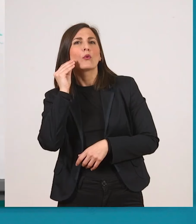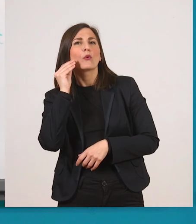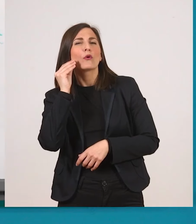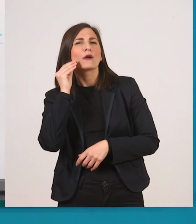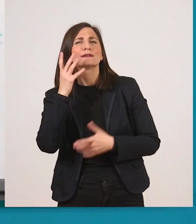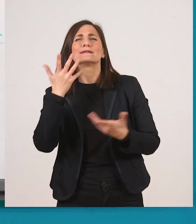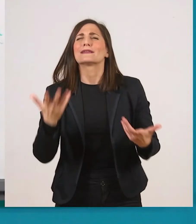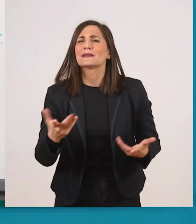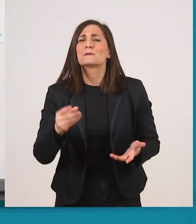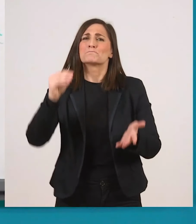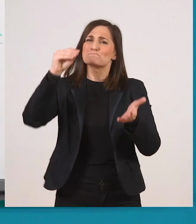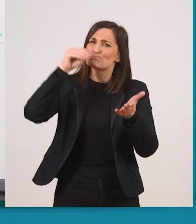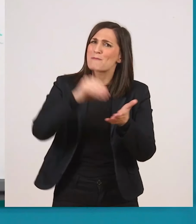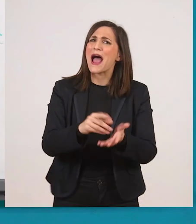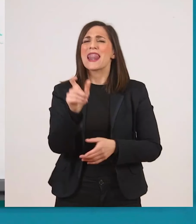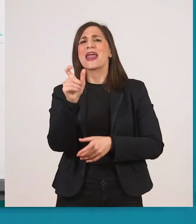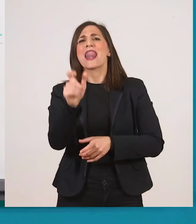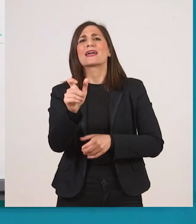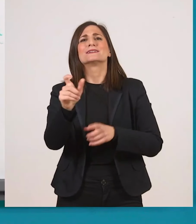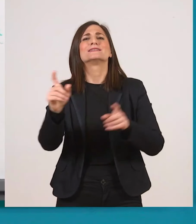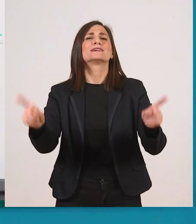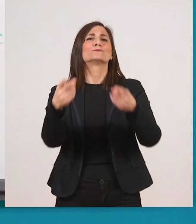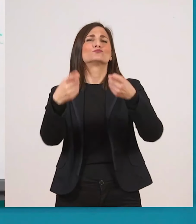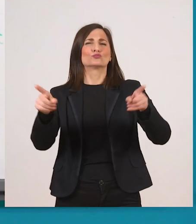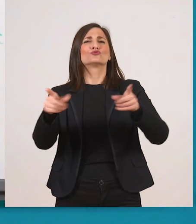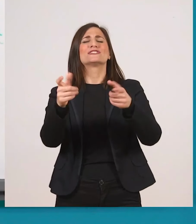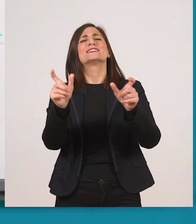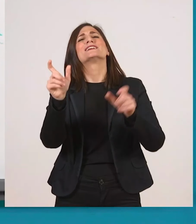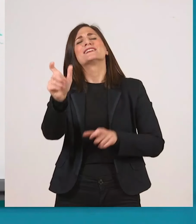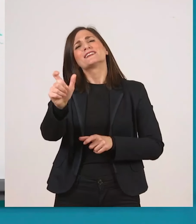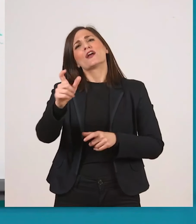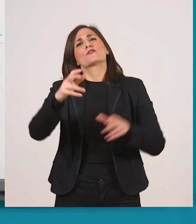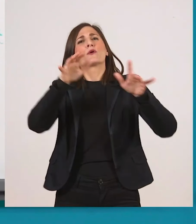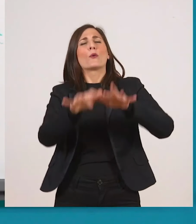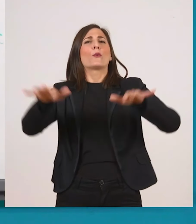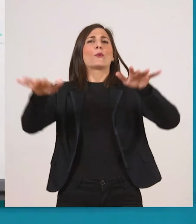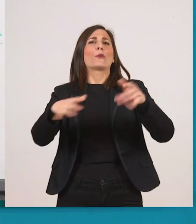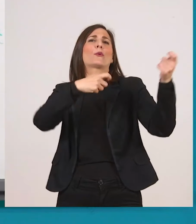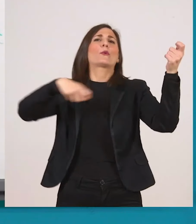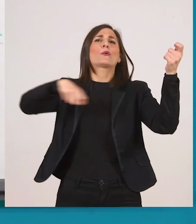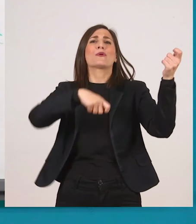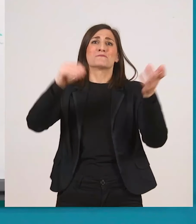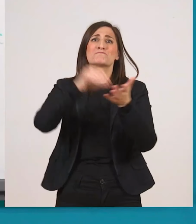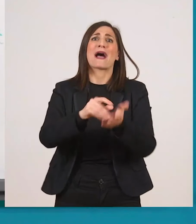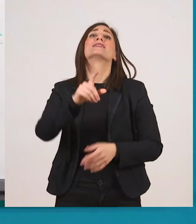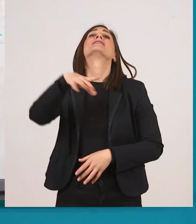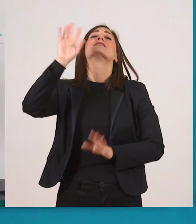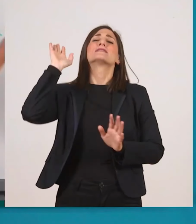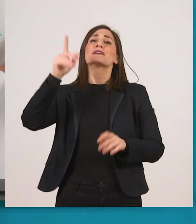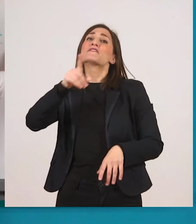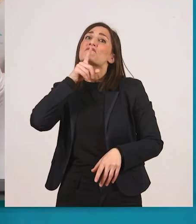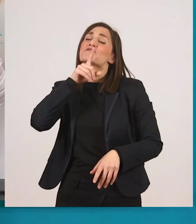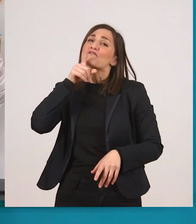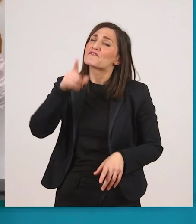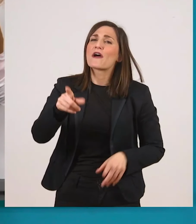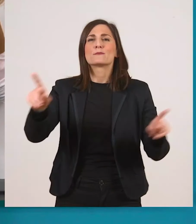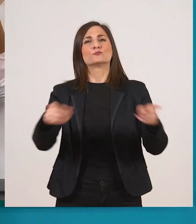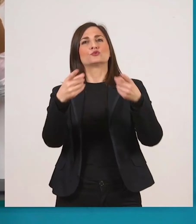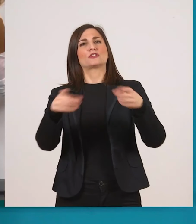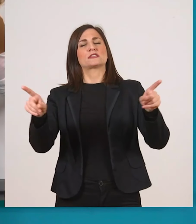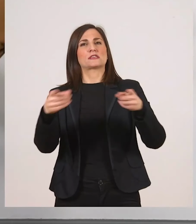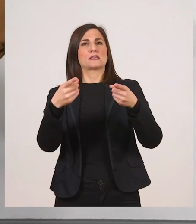και μπορώ να μην βάλω πάλι τη λεξούλα κλασική, να χρησιμοποιήσω ακόμη μία αντωνυμία. Την ίδια μουσική. Ακούει την ίδια